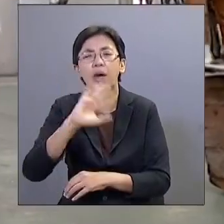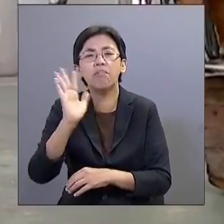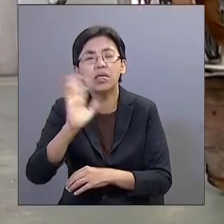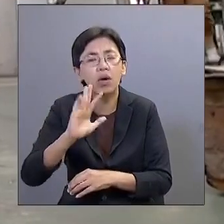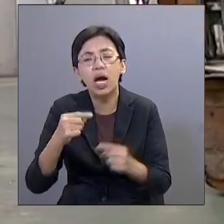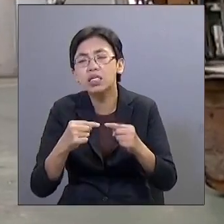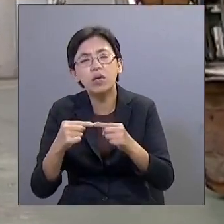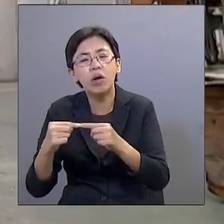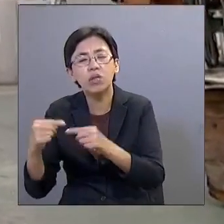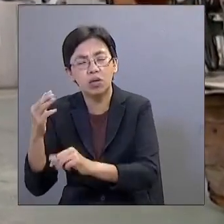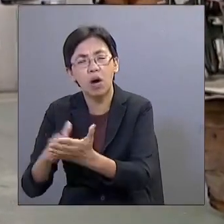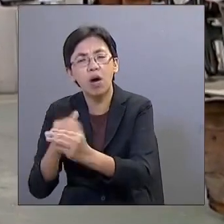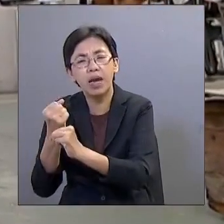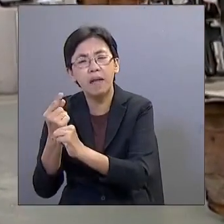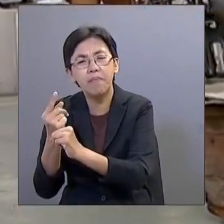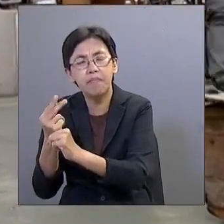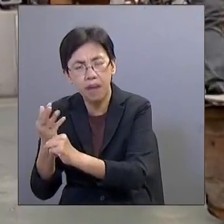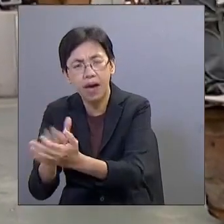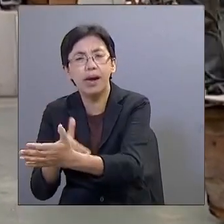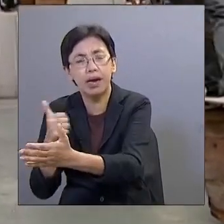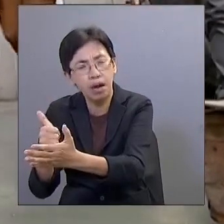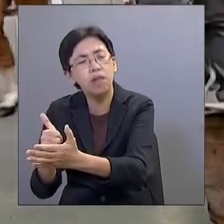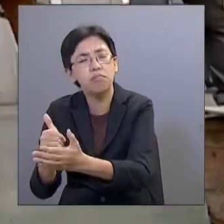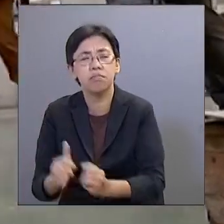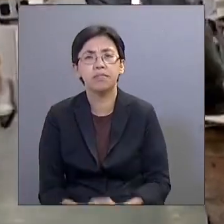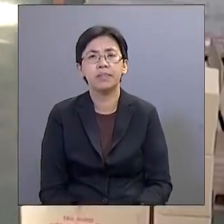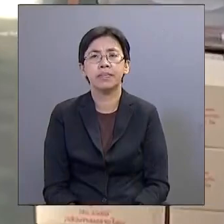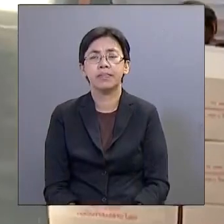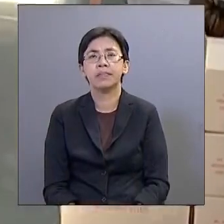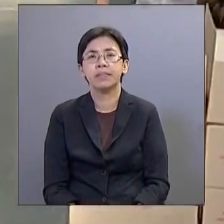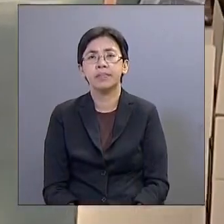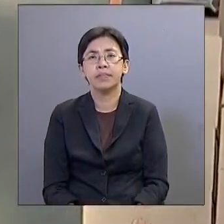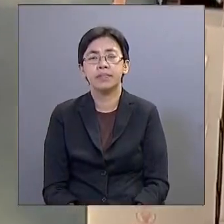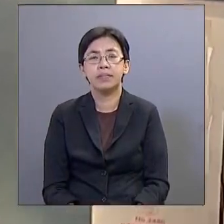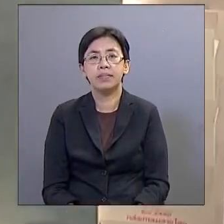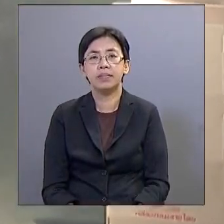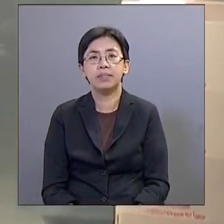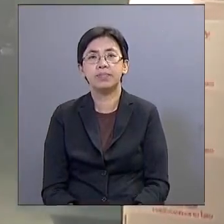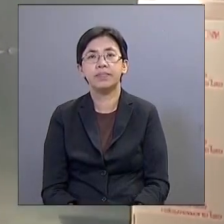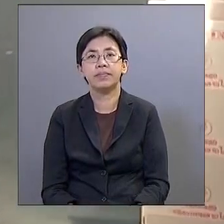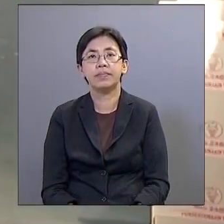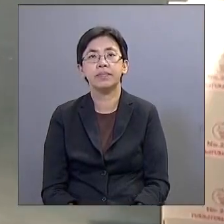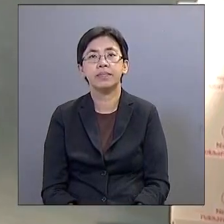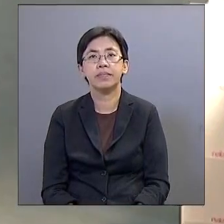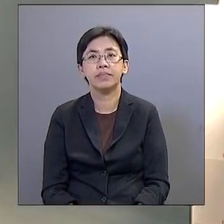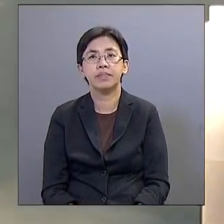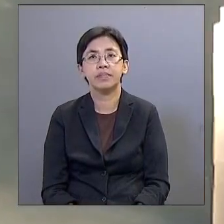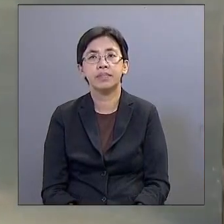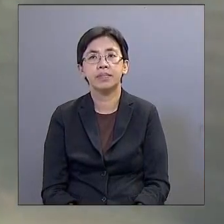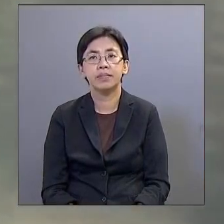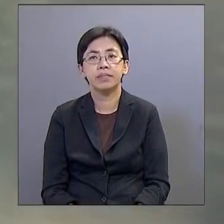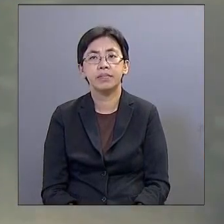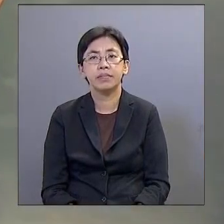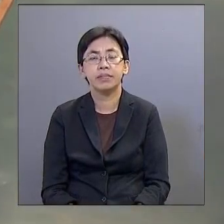ๆ ือตั้งแต่พี่เริ่มทำเนี่ยคือตอนนั้น